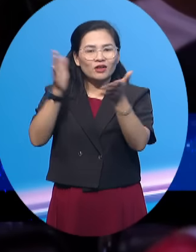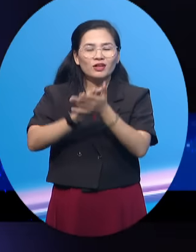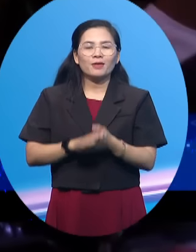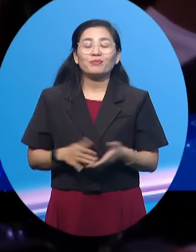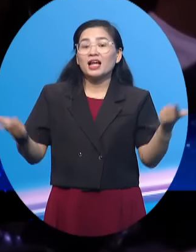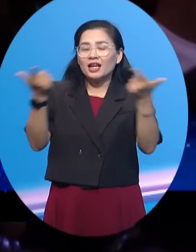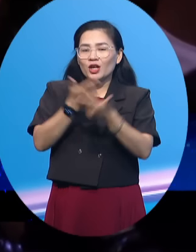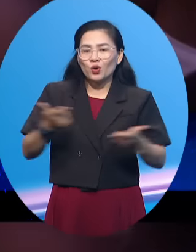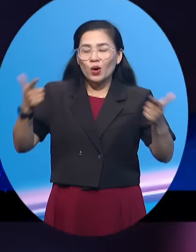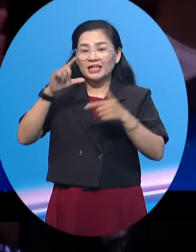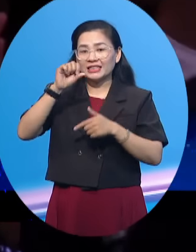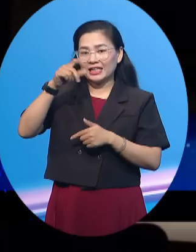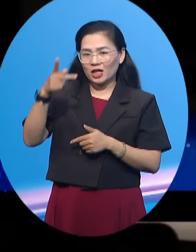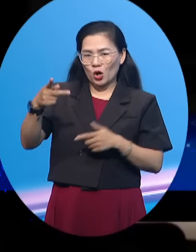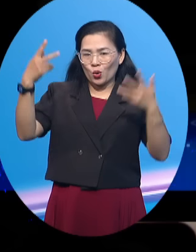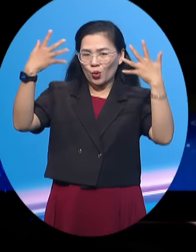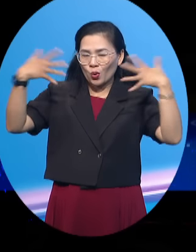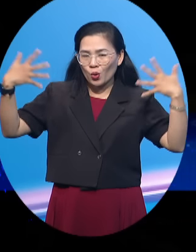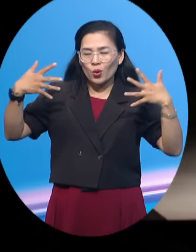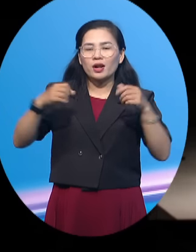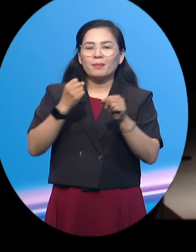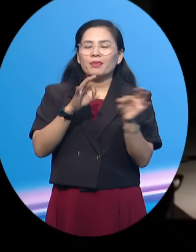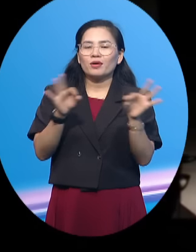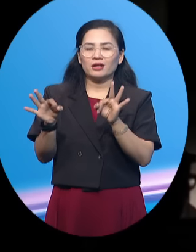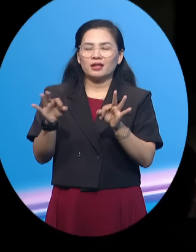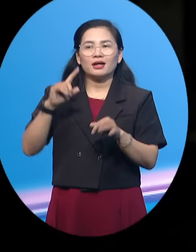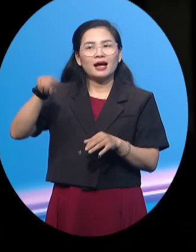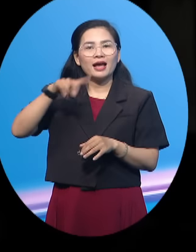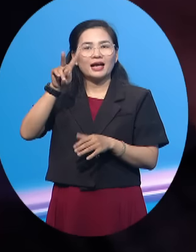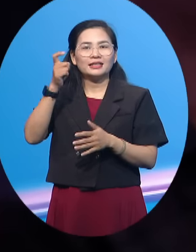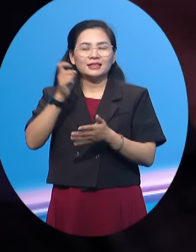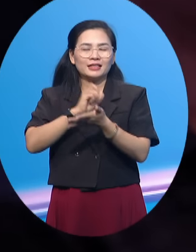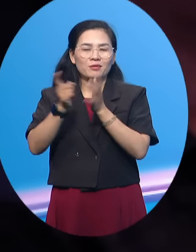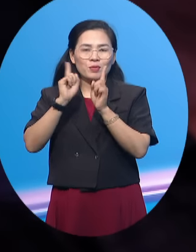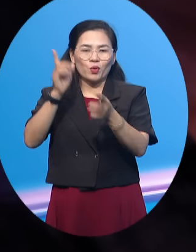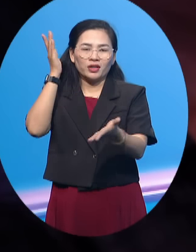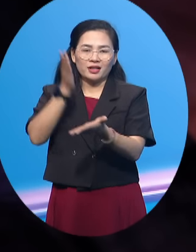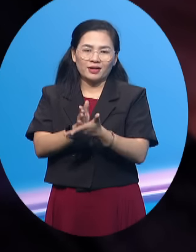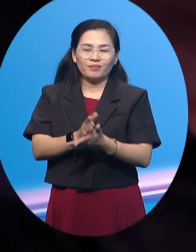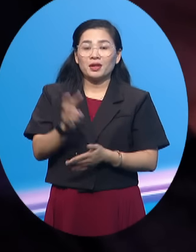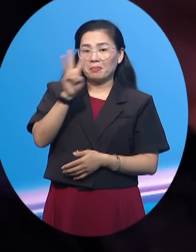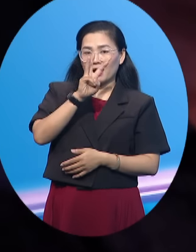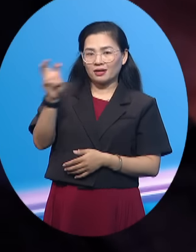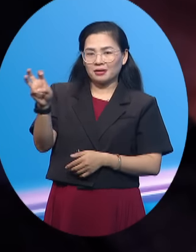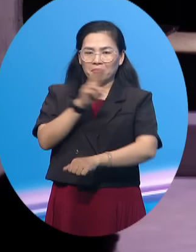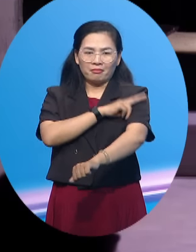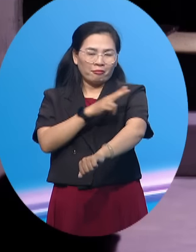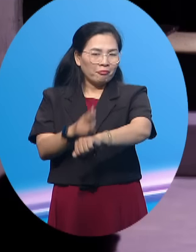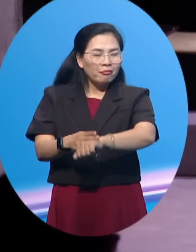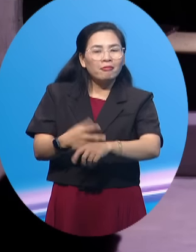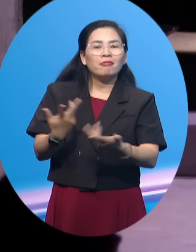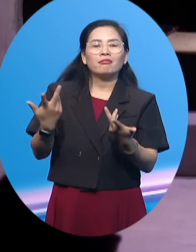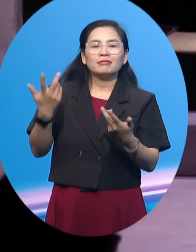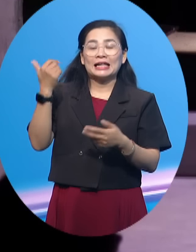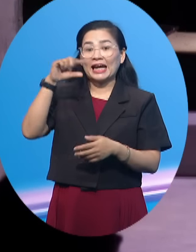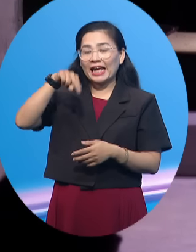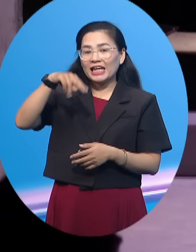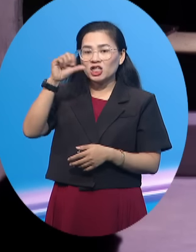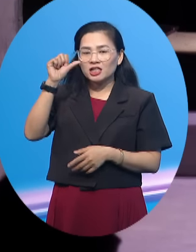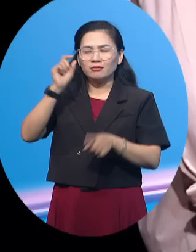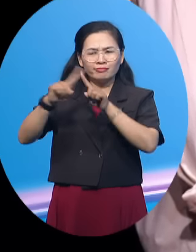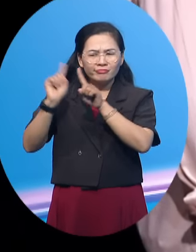Minh năm 2024 sẽ kéo dài đến ngày 29 tháng 11. Dự kiến có khoảng 300 nghệ sĩ kịch nói thành phố tham gia liên hoan lần